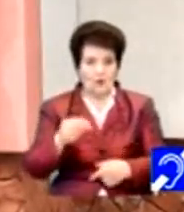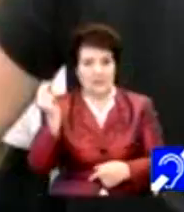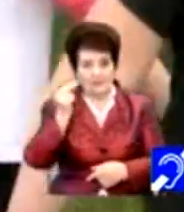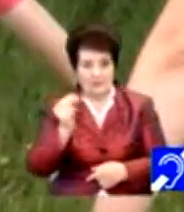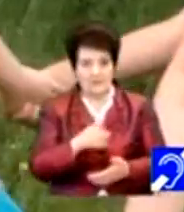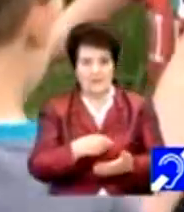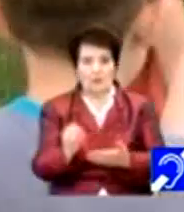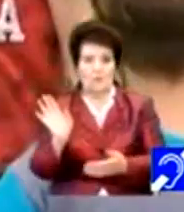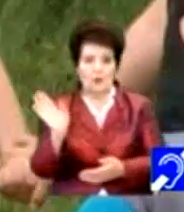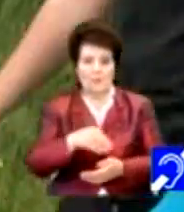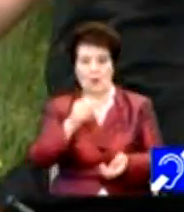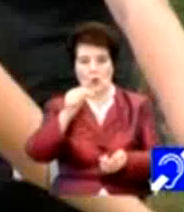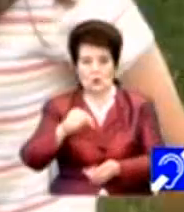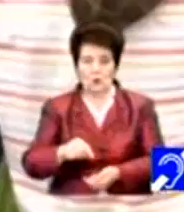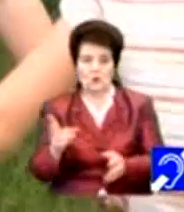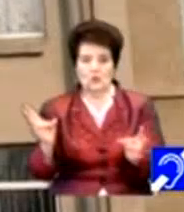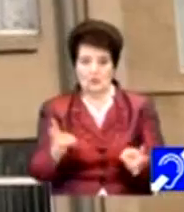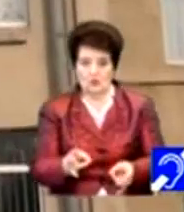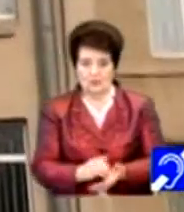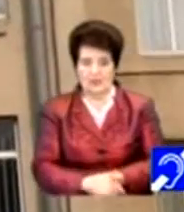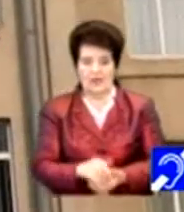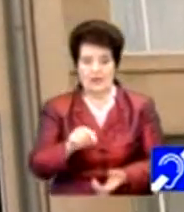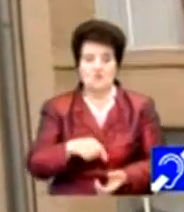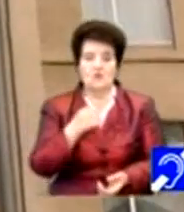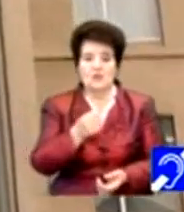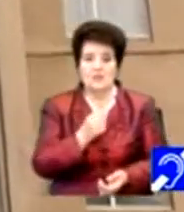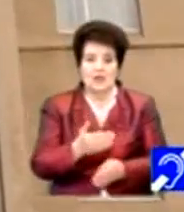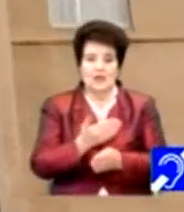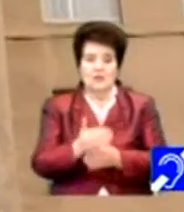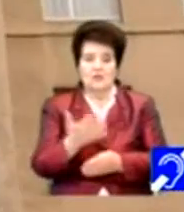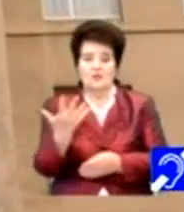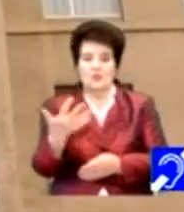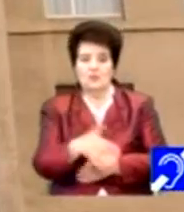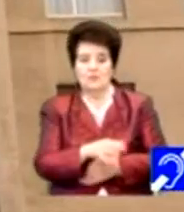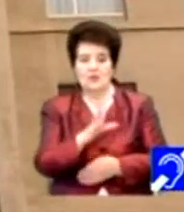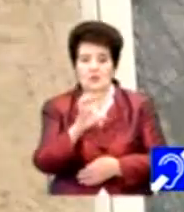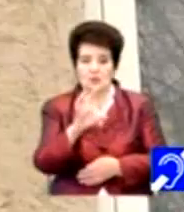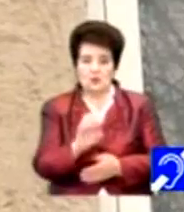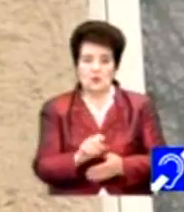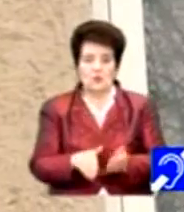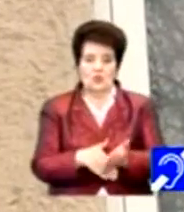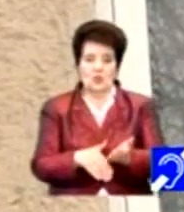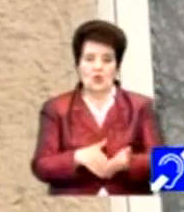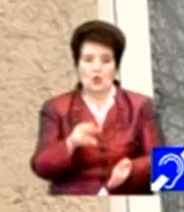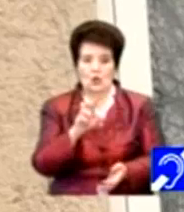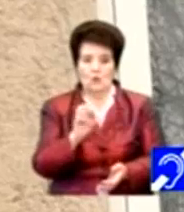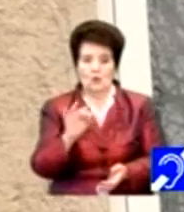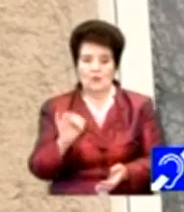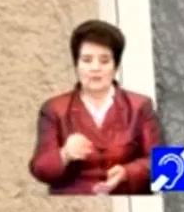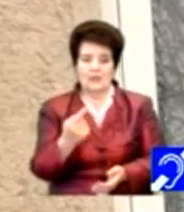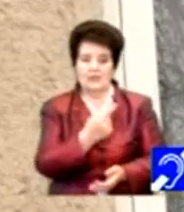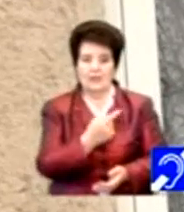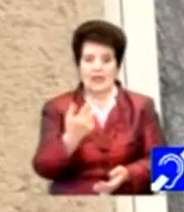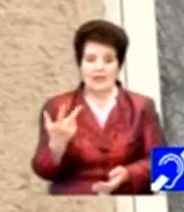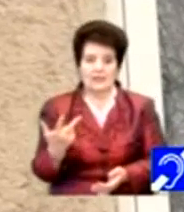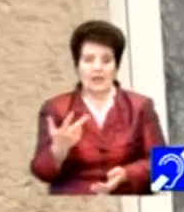le cumpărăm absolut totul ceea ce este necesar. În acest an vor fi oferite 5.500 de burse elevilor din clasele 1-a, 3-a, care